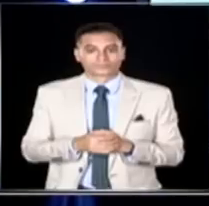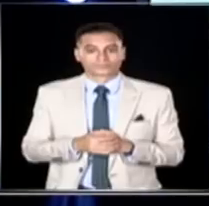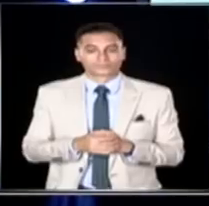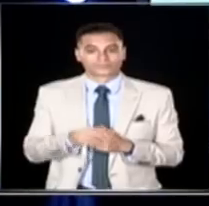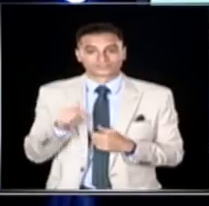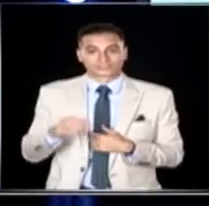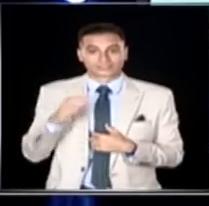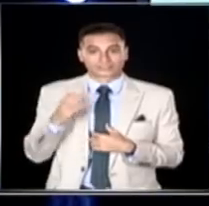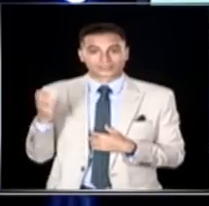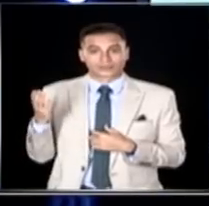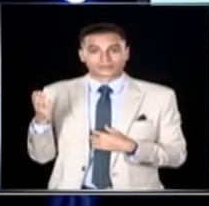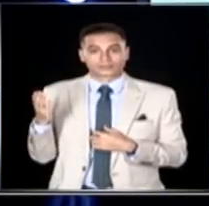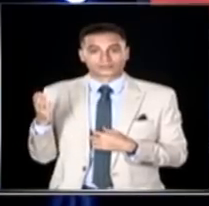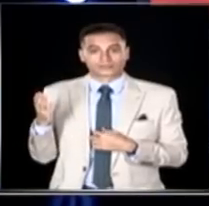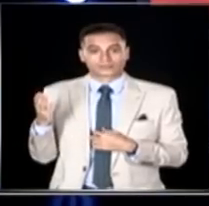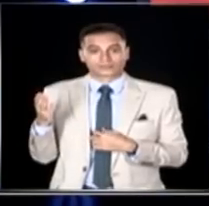في إجابة؟